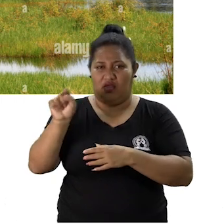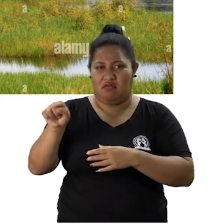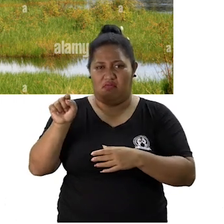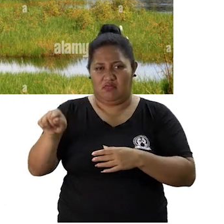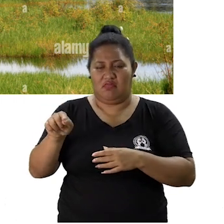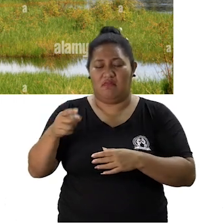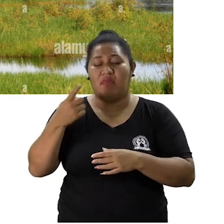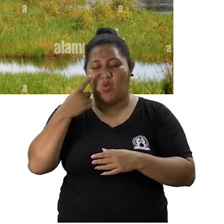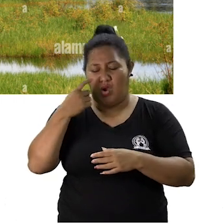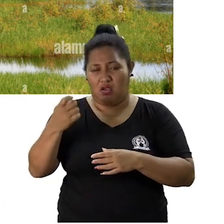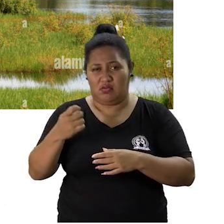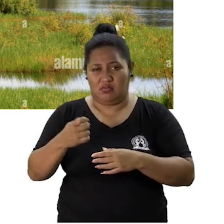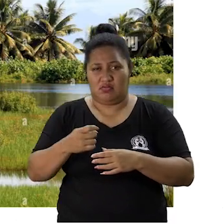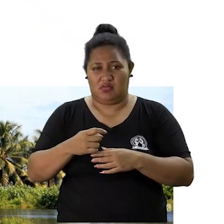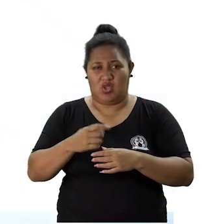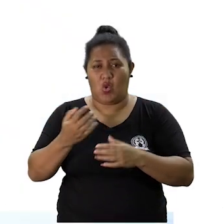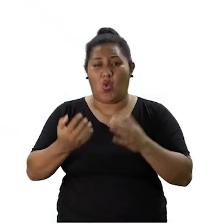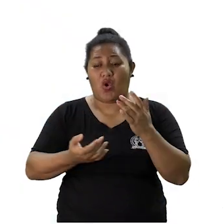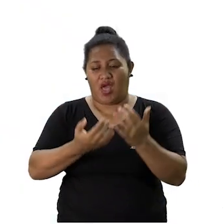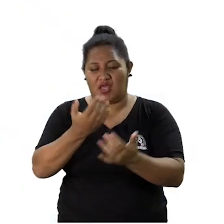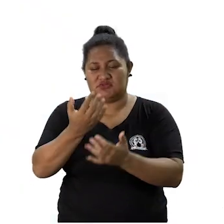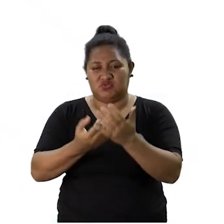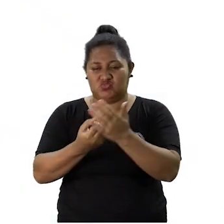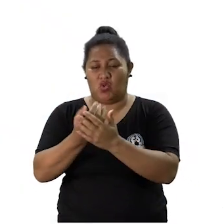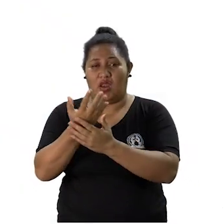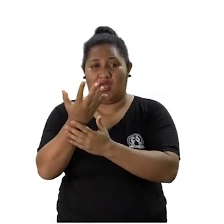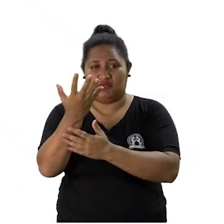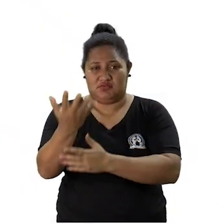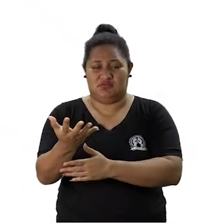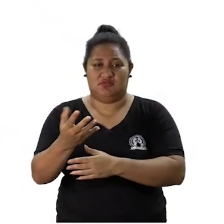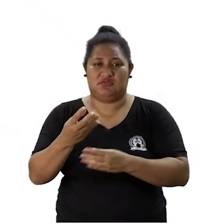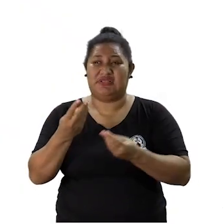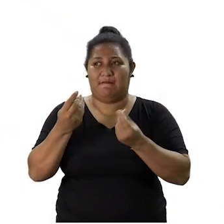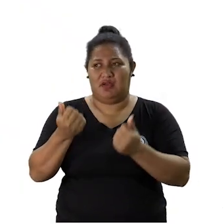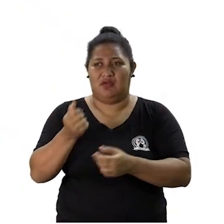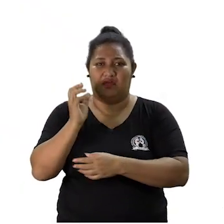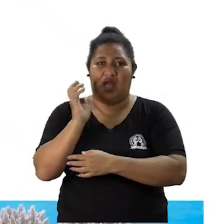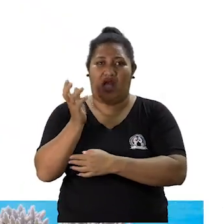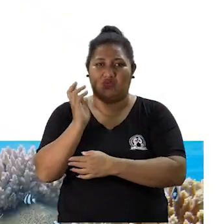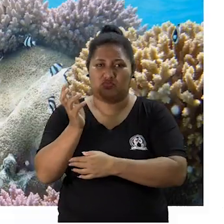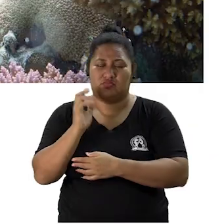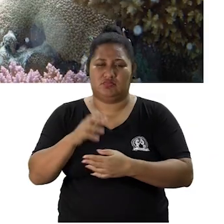tele na le lei ele ola anisi ola au.